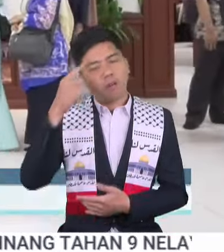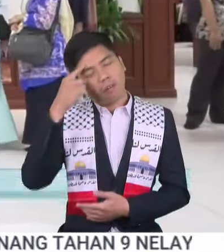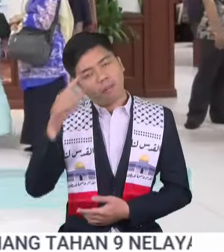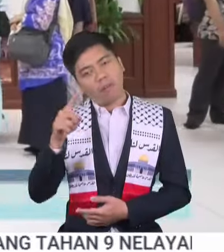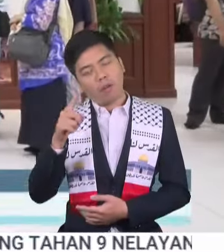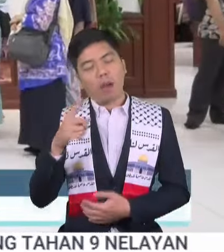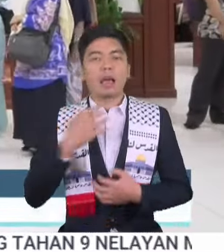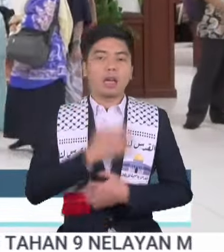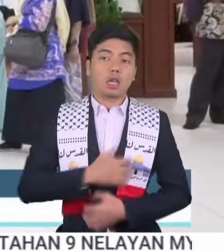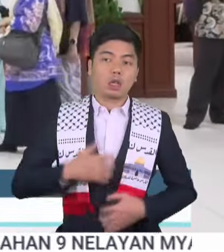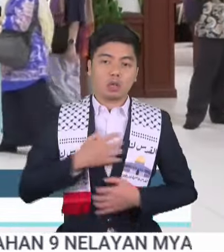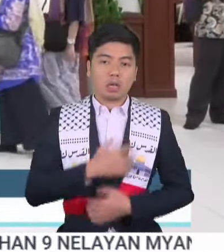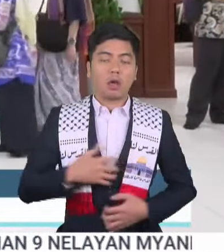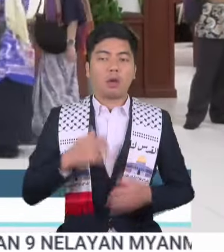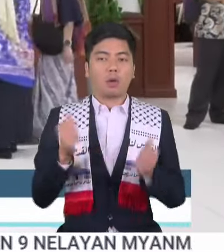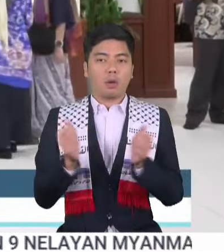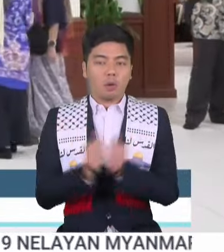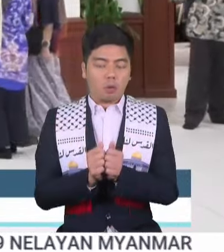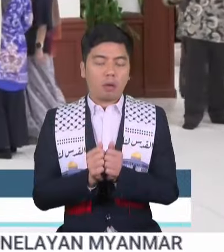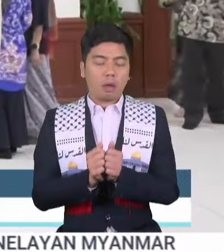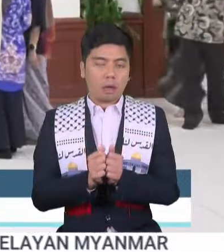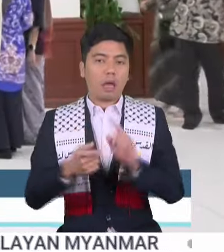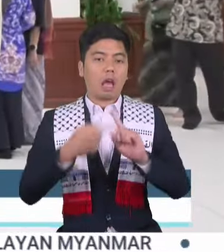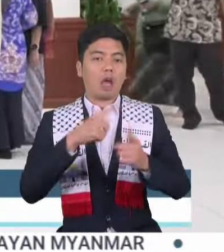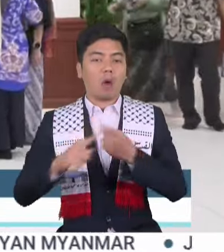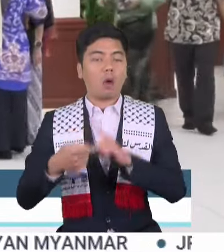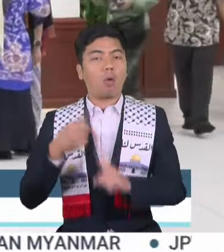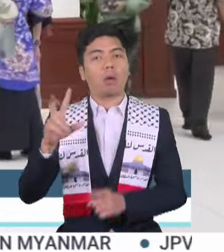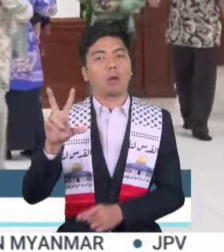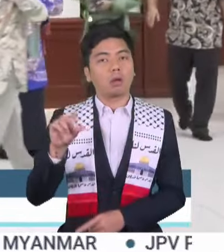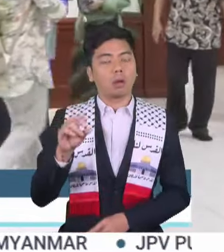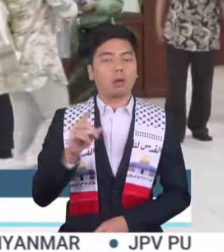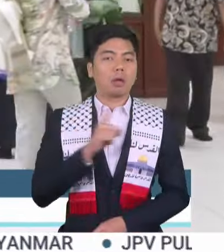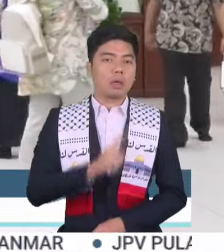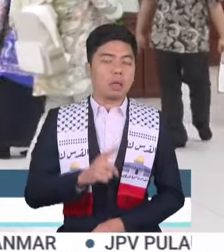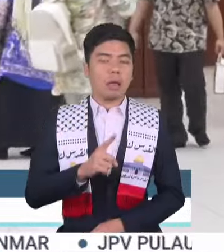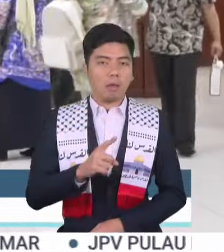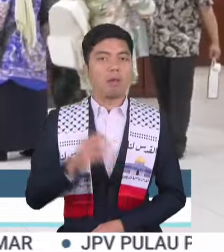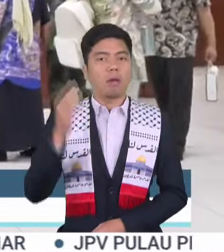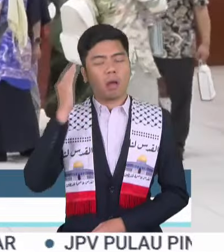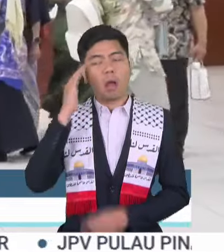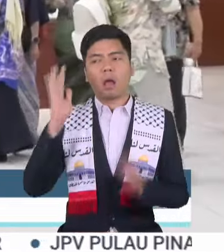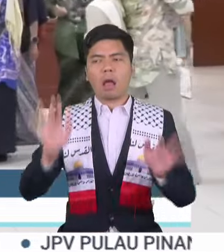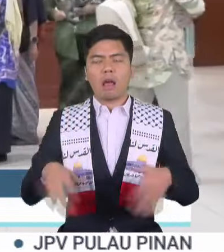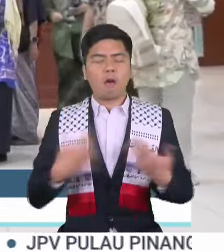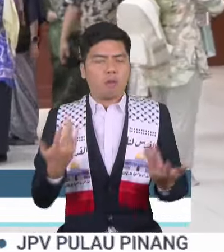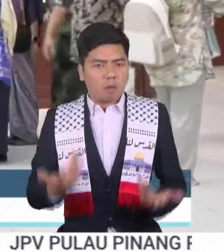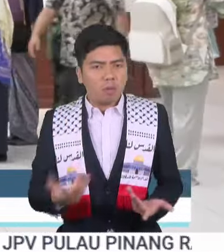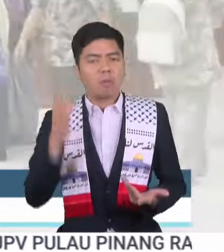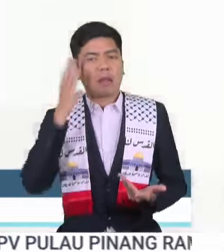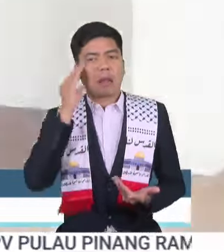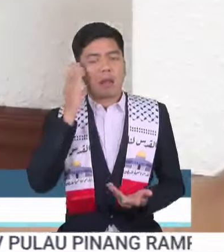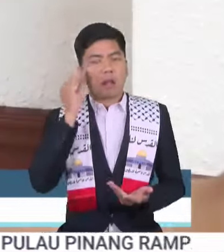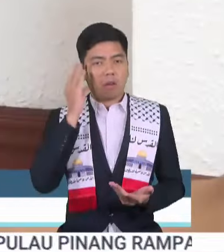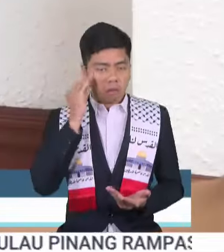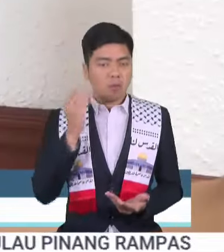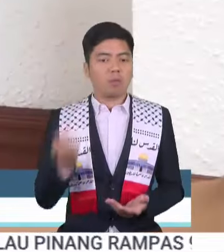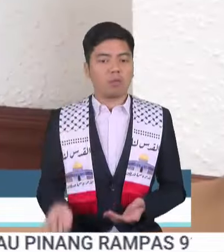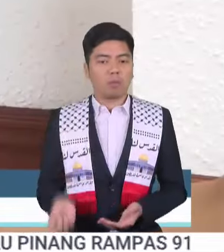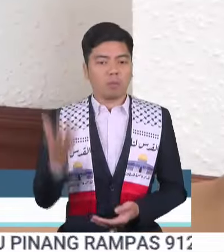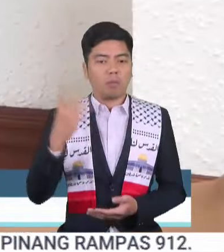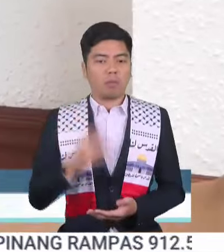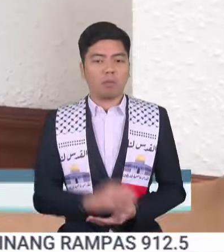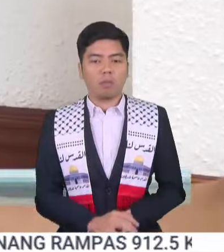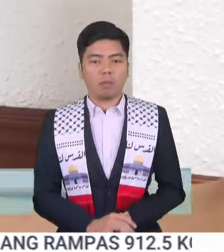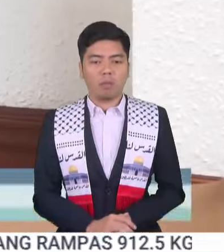meraihkan rakan-rakan ataupun kawan-kawan kita yang bukan Muslim untuk merasai bagaimana kita berbuka puasa dan juga apa itu Ramadan. Kami daripada